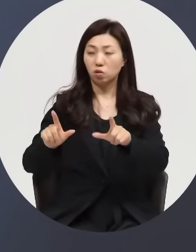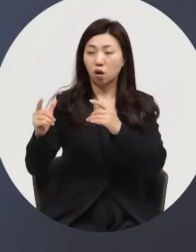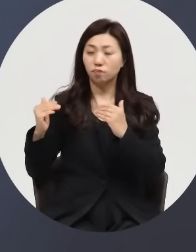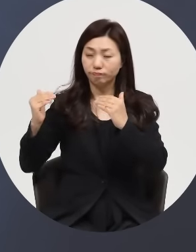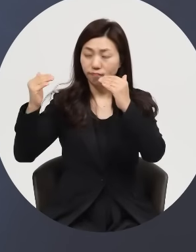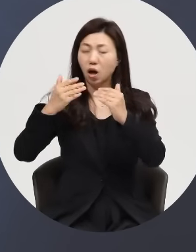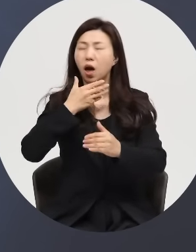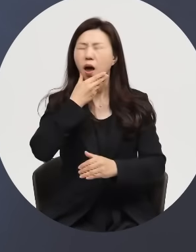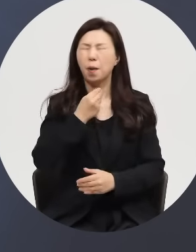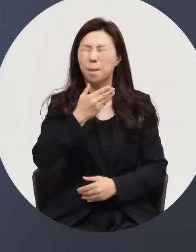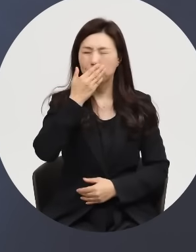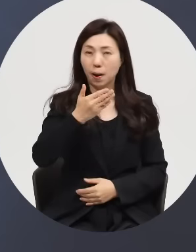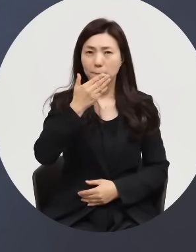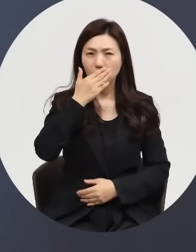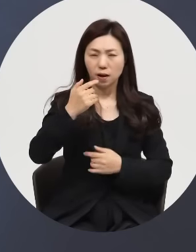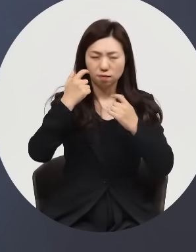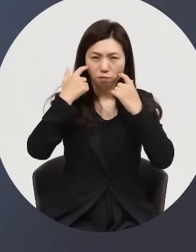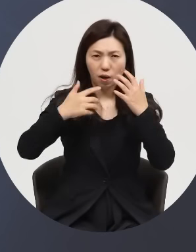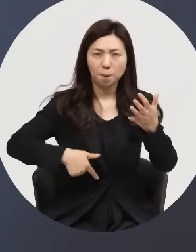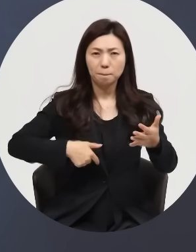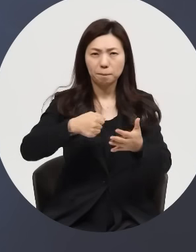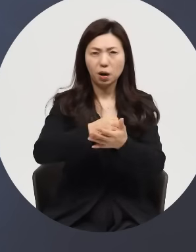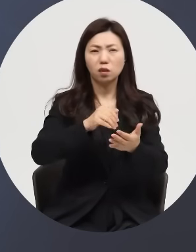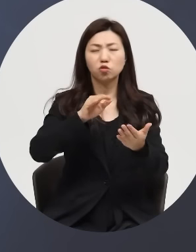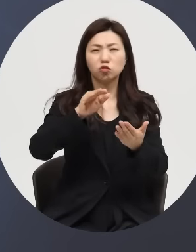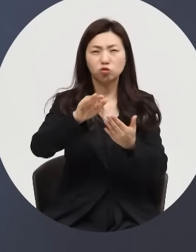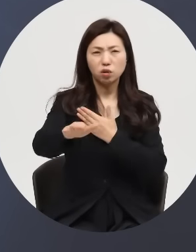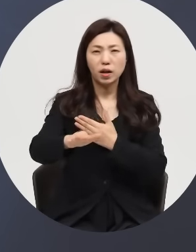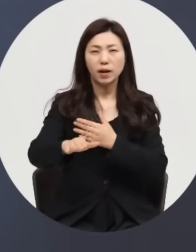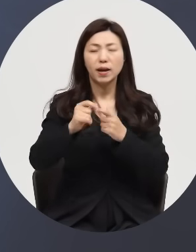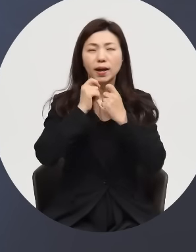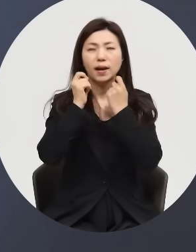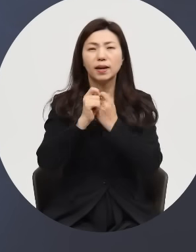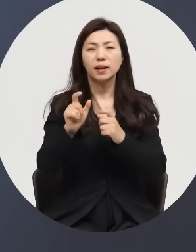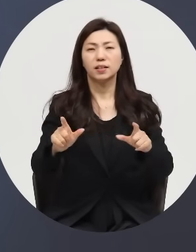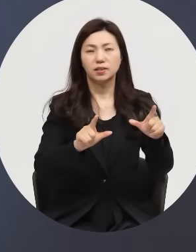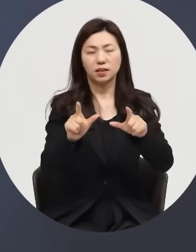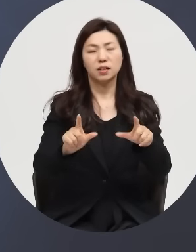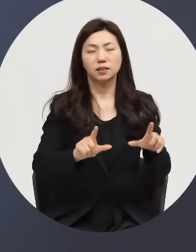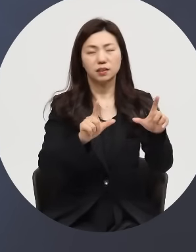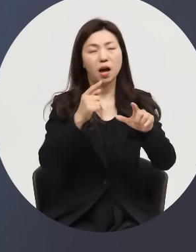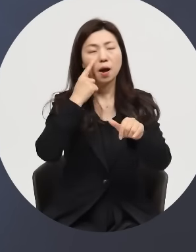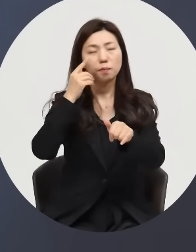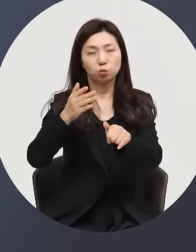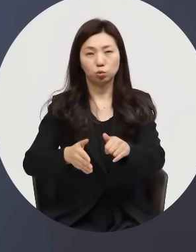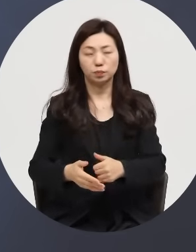있다. 이런 관점을 딱 가지고 자기 인생을 개척해 나갔으면 좋겠다.